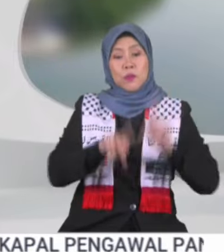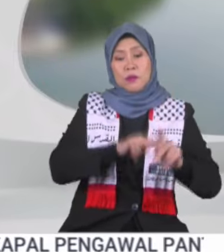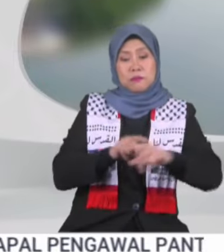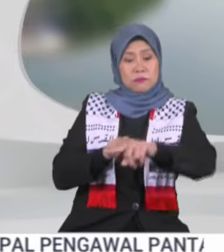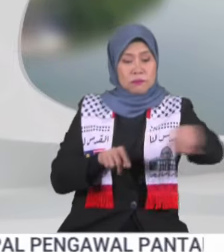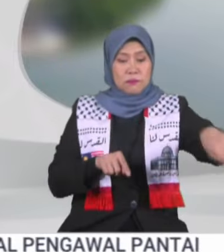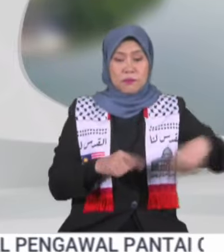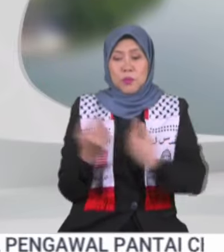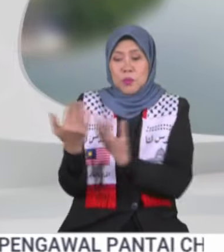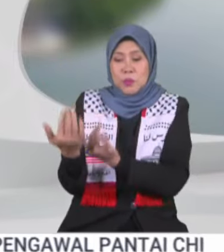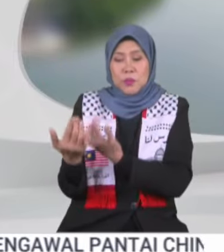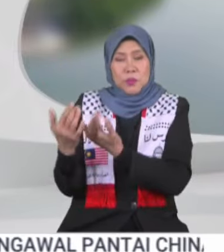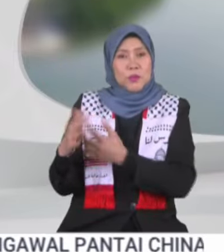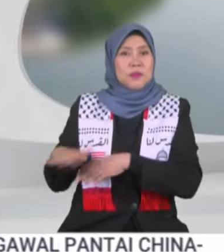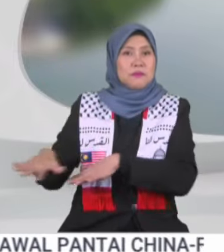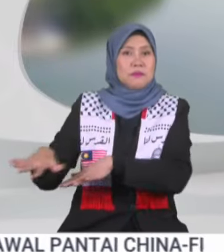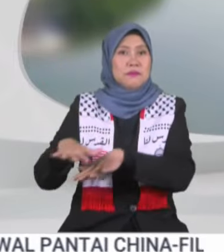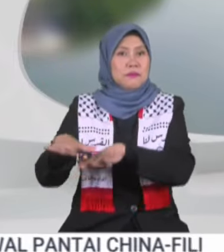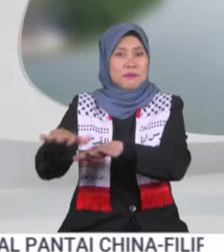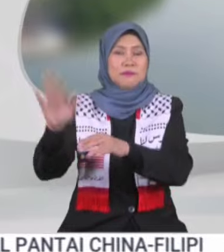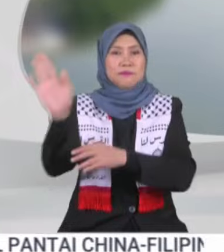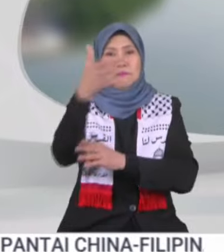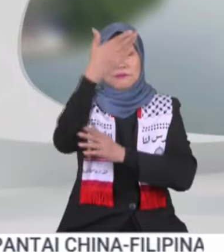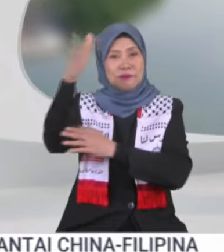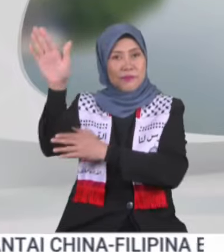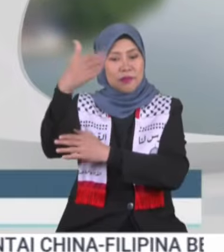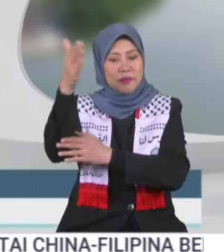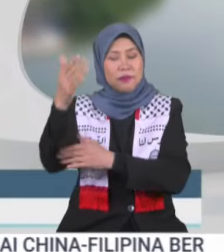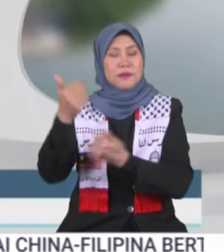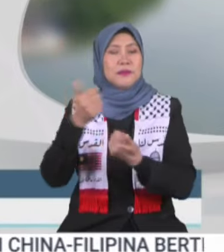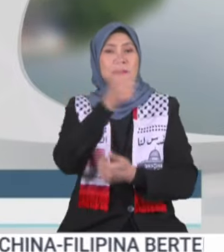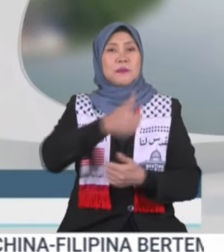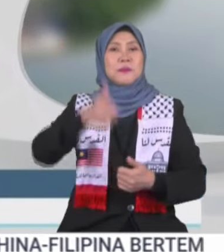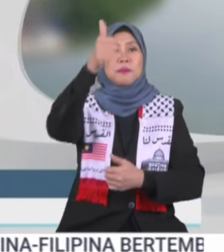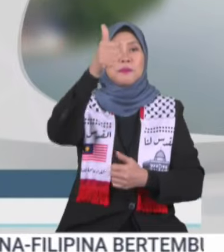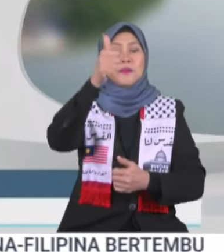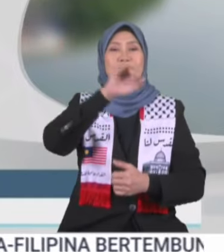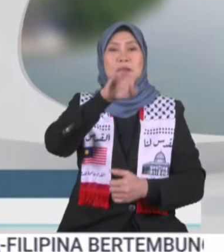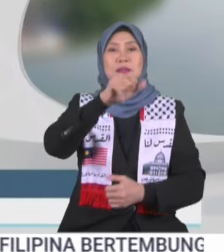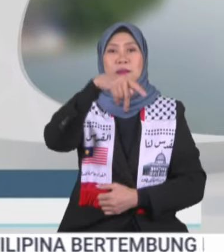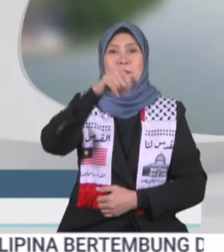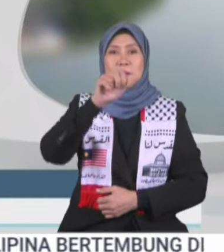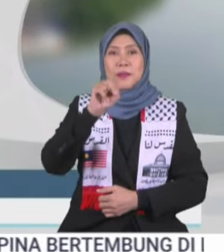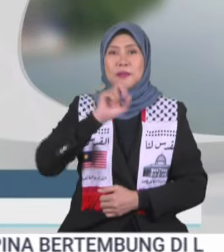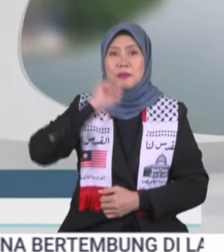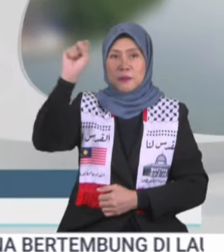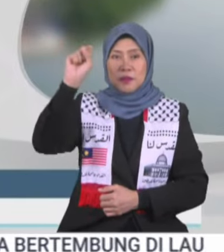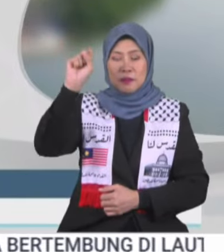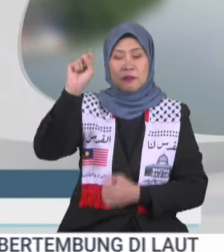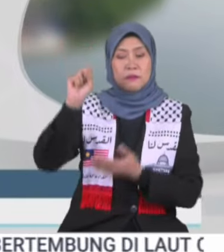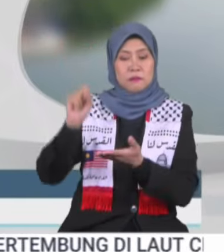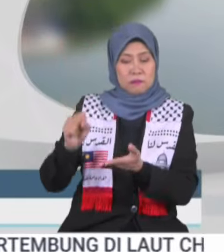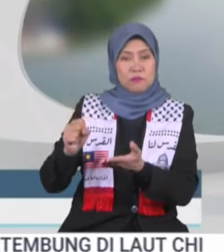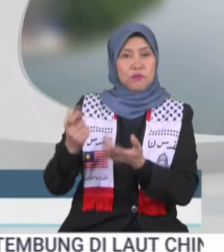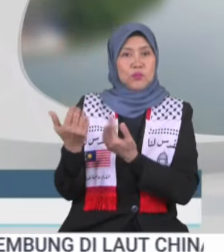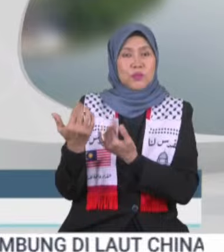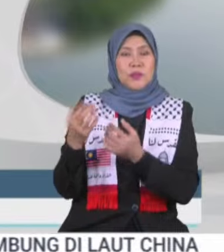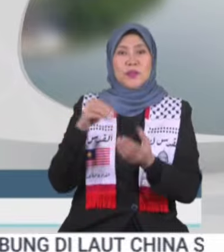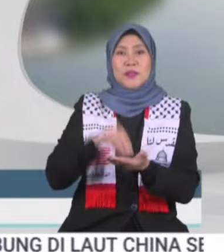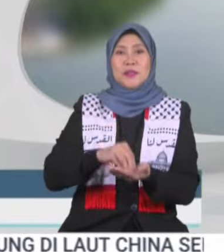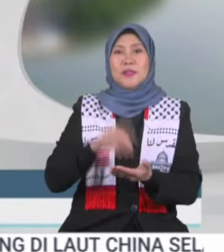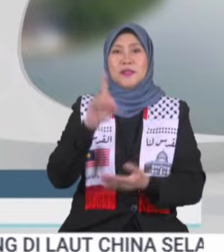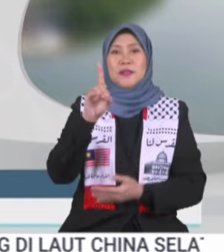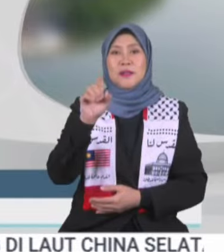ketibaan konvoi Kembara Merdeka jalur Gemilang yang diketuai pengarah Japan Sabah jainisa Mohamad Nor di